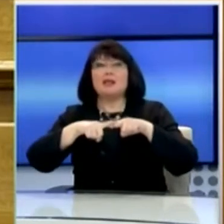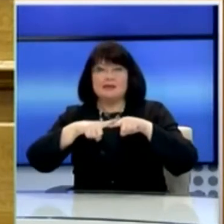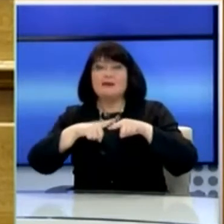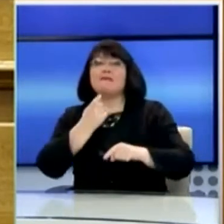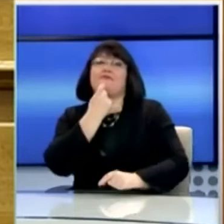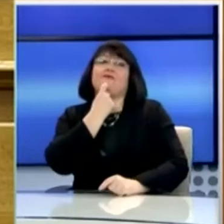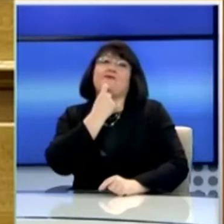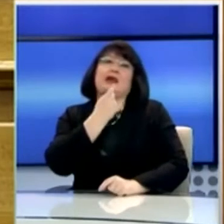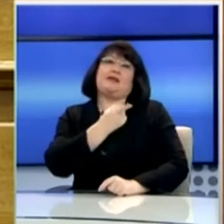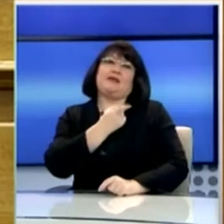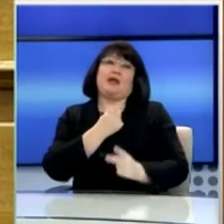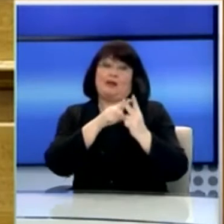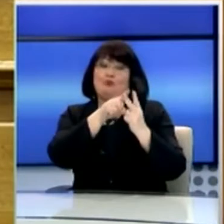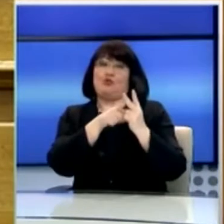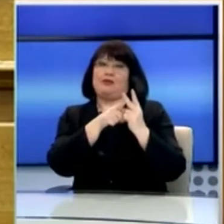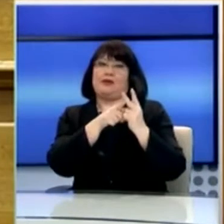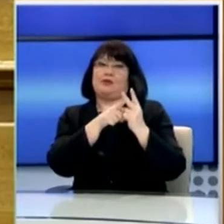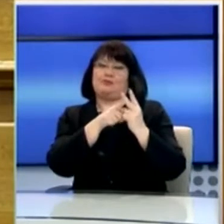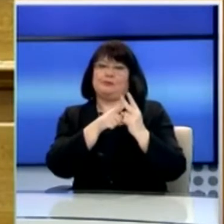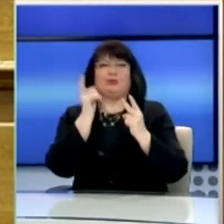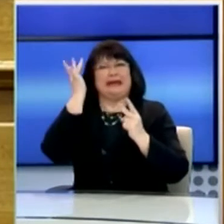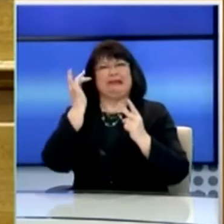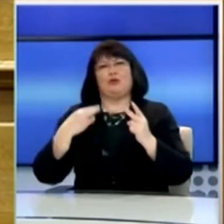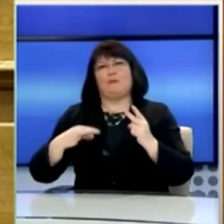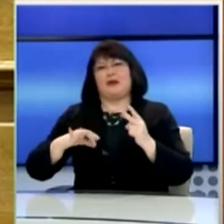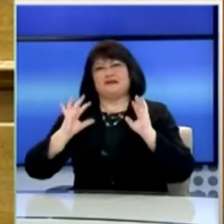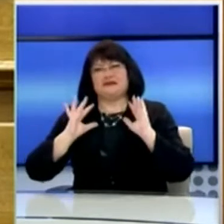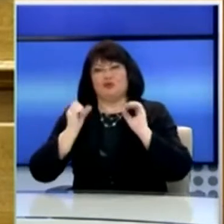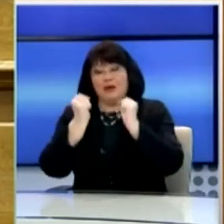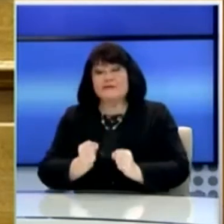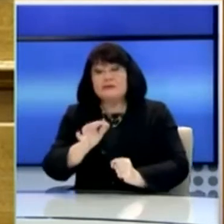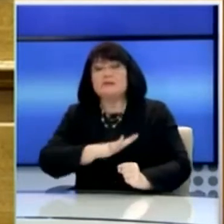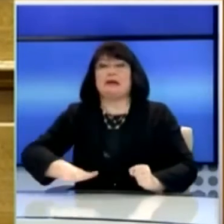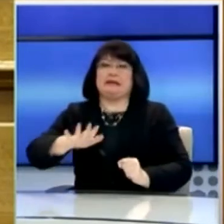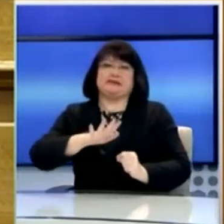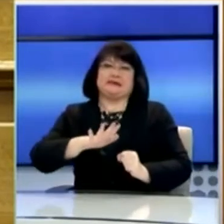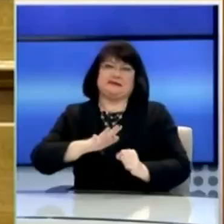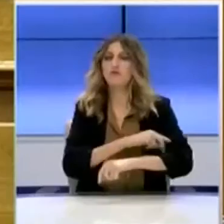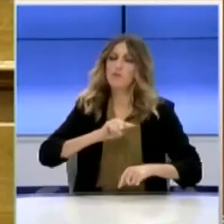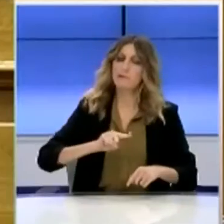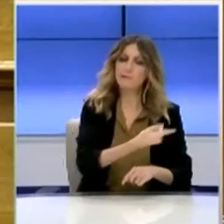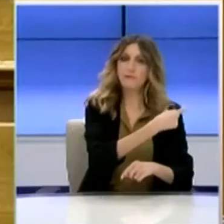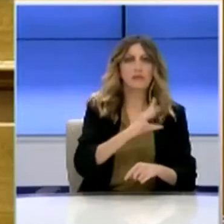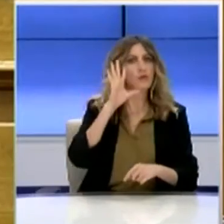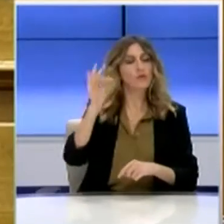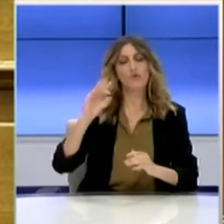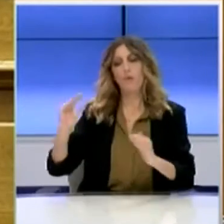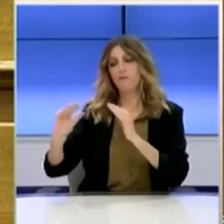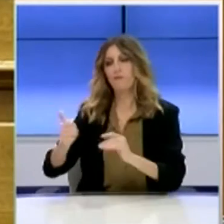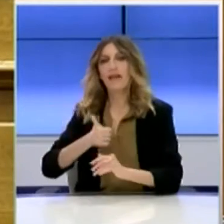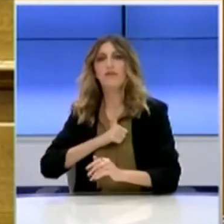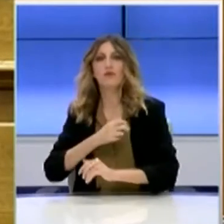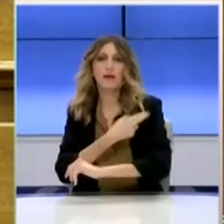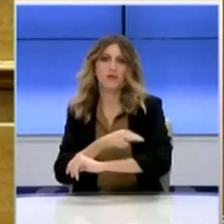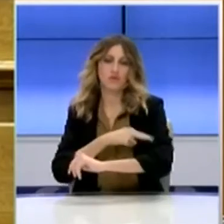Φιλανδία. Αυτή λοιπόν είναι η κατάσταση που επικρατεί σήμερα στη χώρα μας. Θέλω να θυμίσω, ειδικά στην